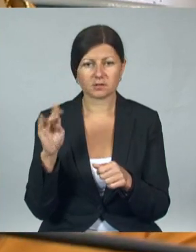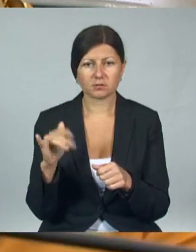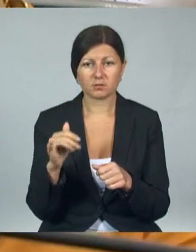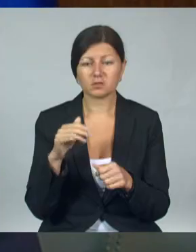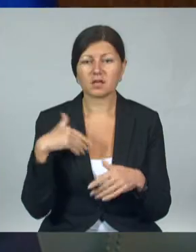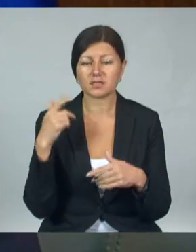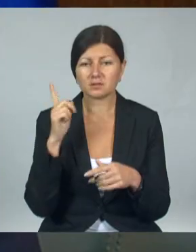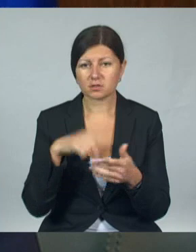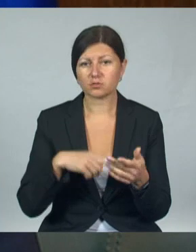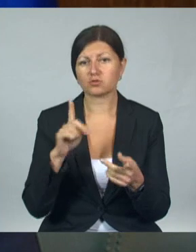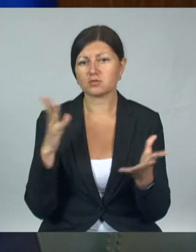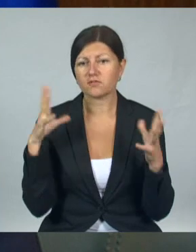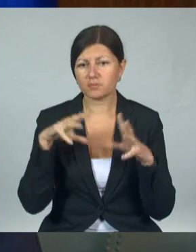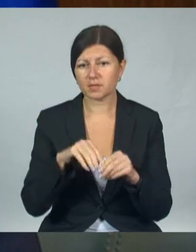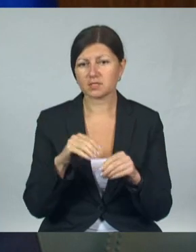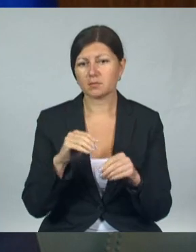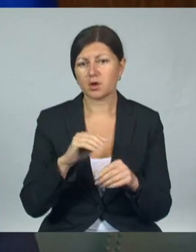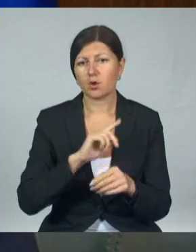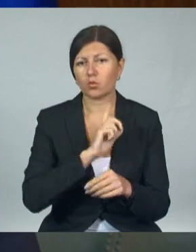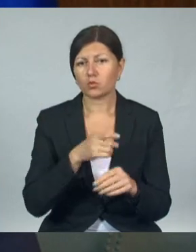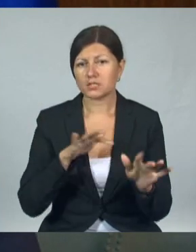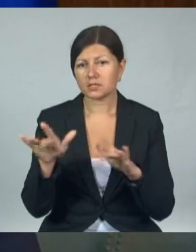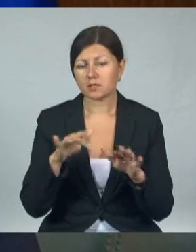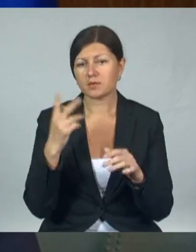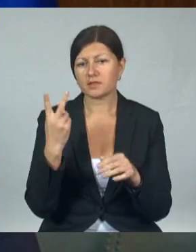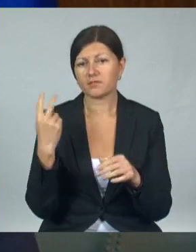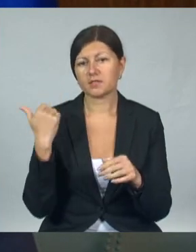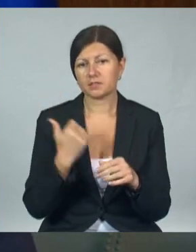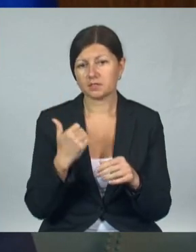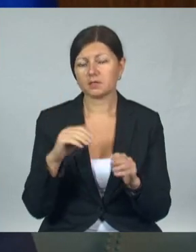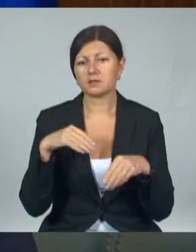надеюсь, что совместными усилиями 2 недели они дадут свой результат.